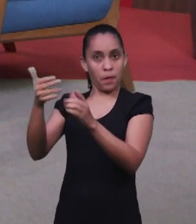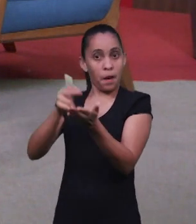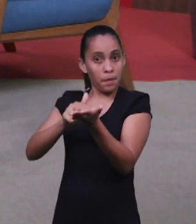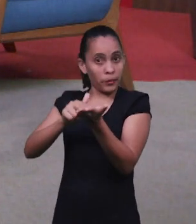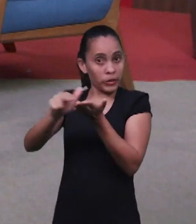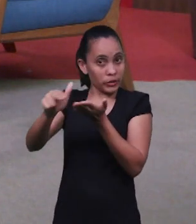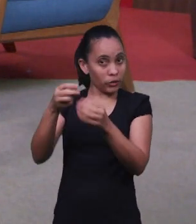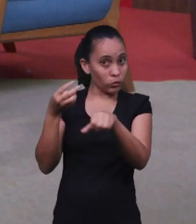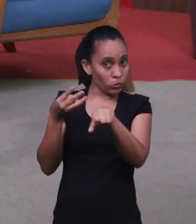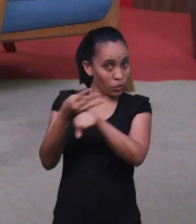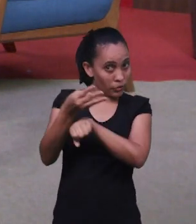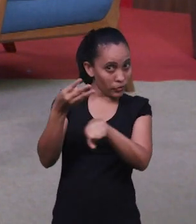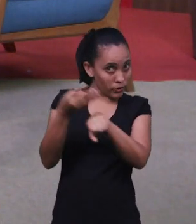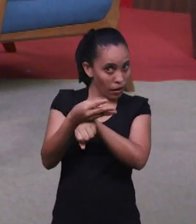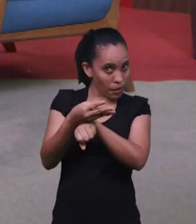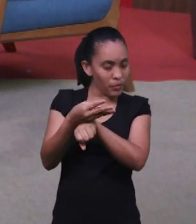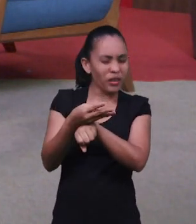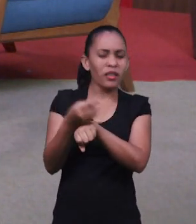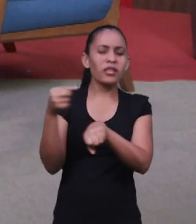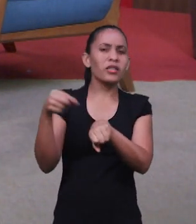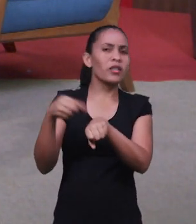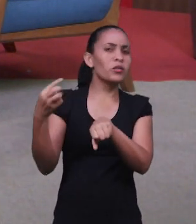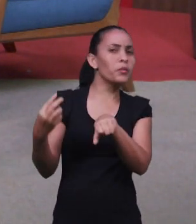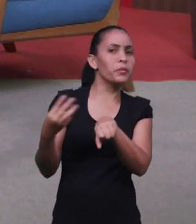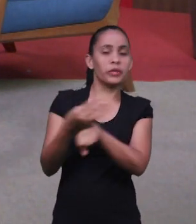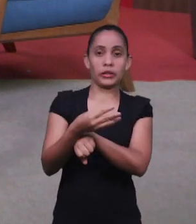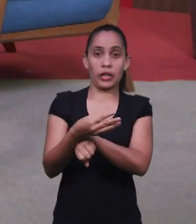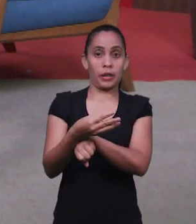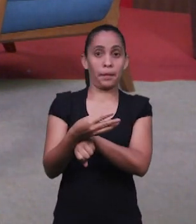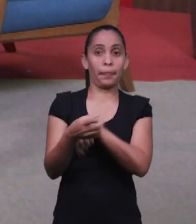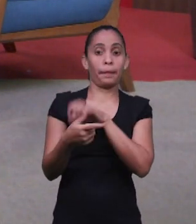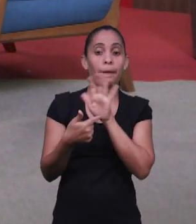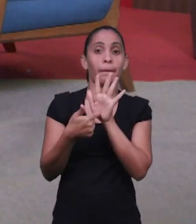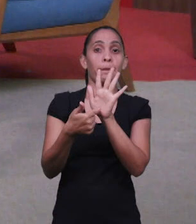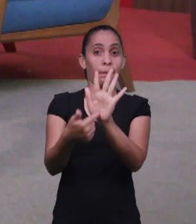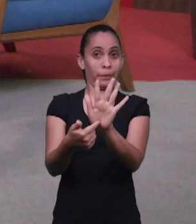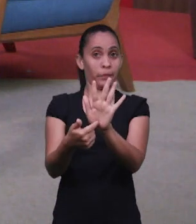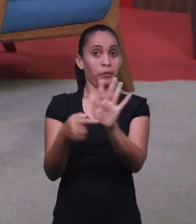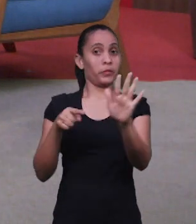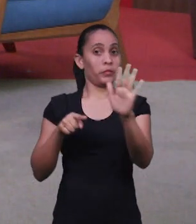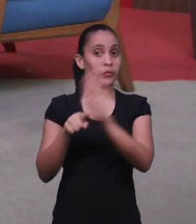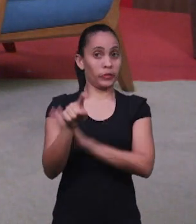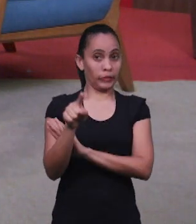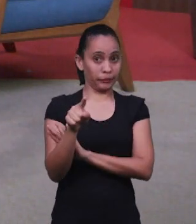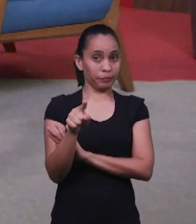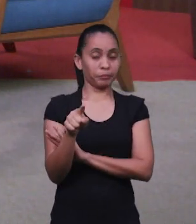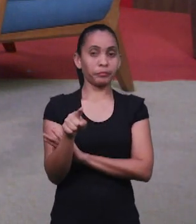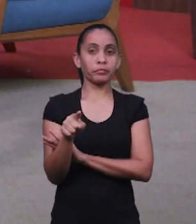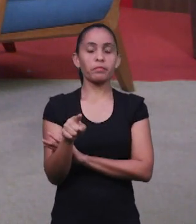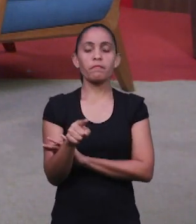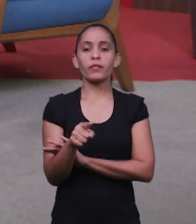un message WhatsApp. Mais dans ce message, nous avons déjà